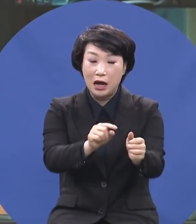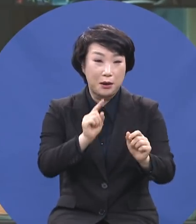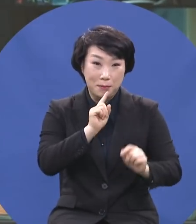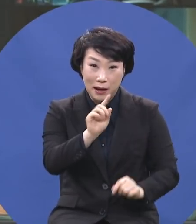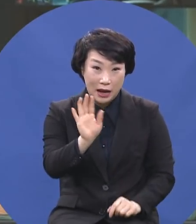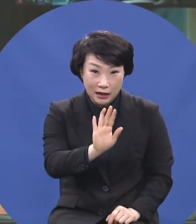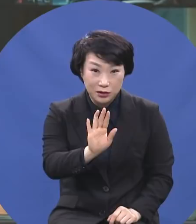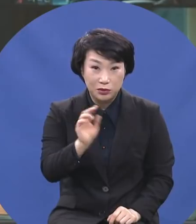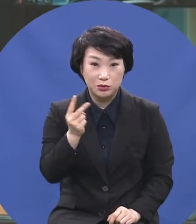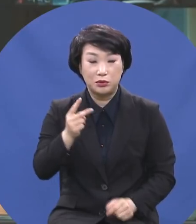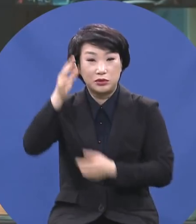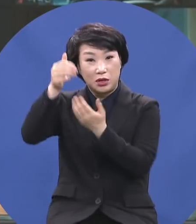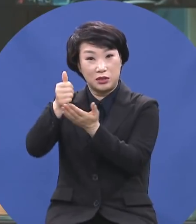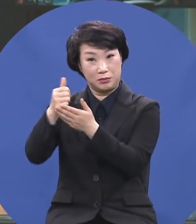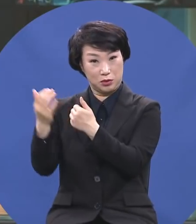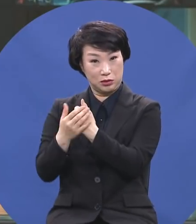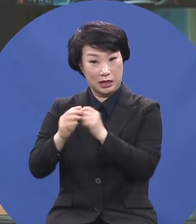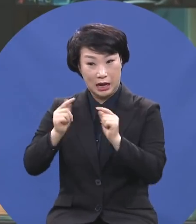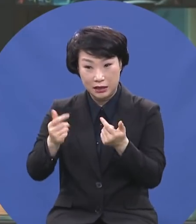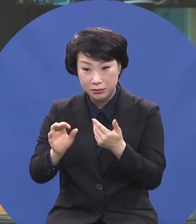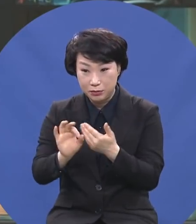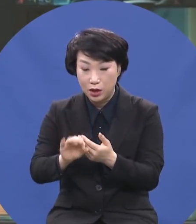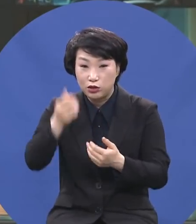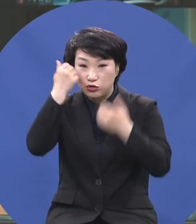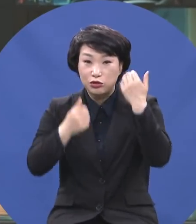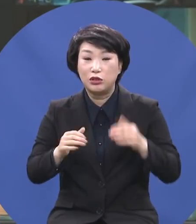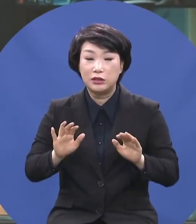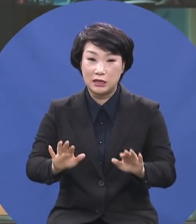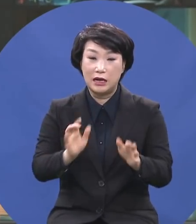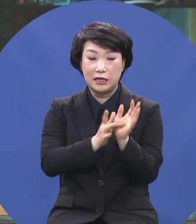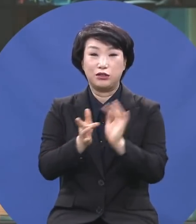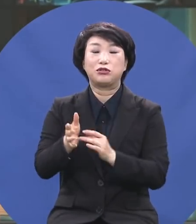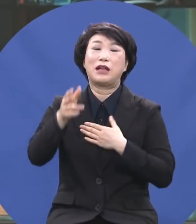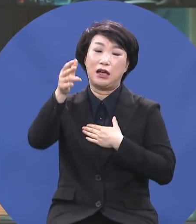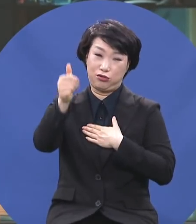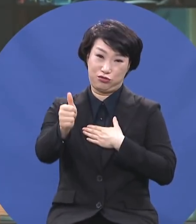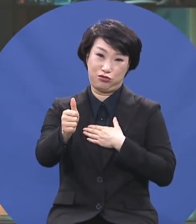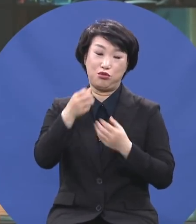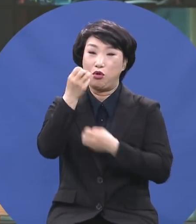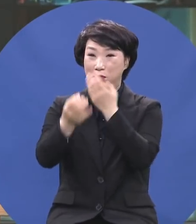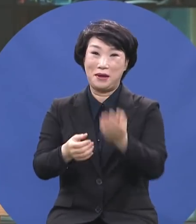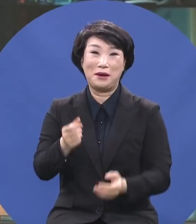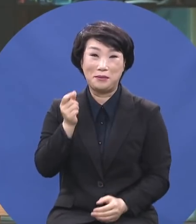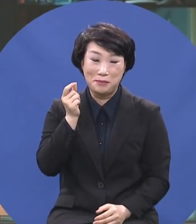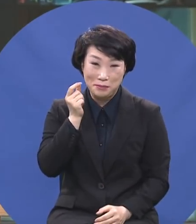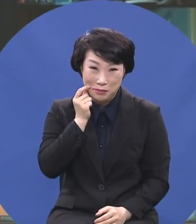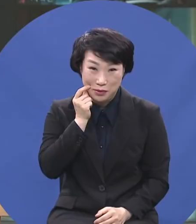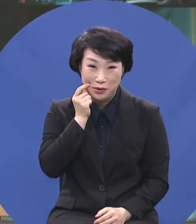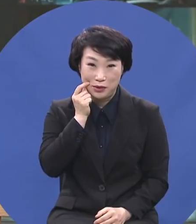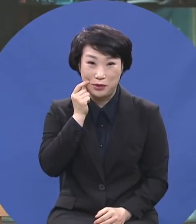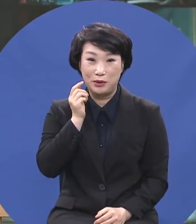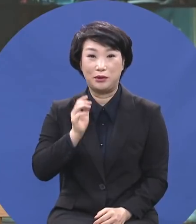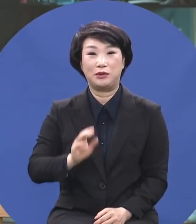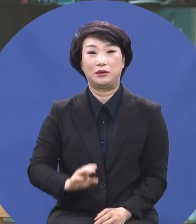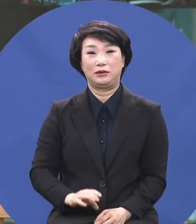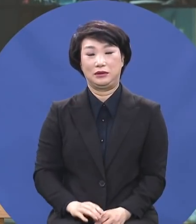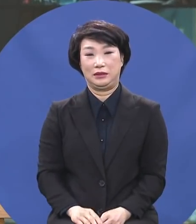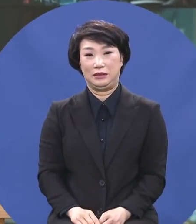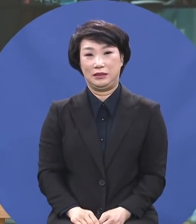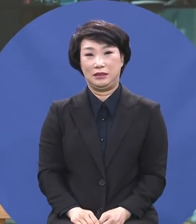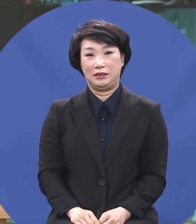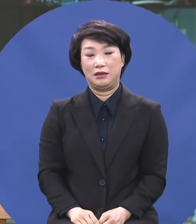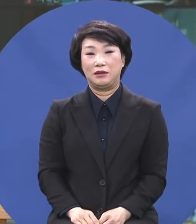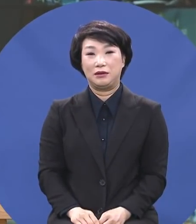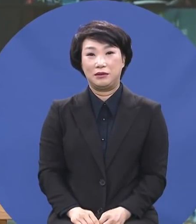성령으로 하지 아니고는 누구든지 예수를 주라 시인할 수 없느니라